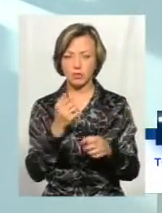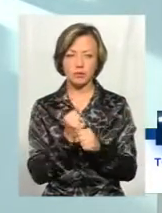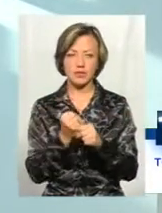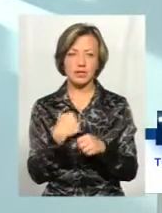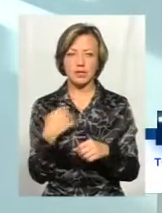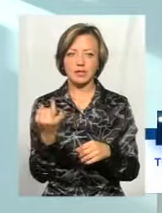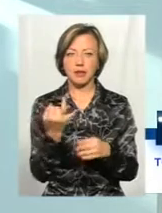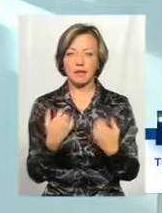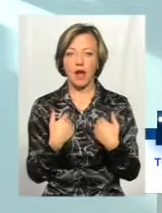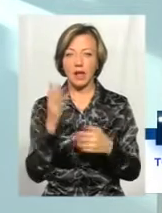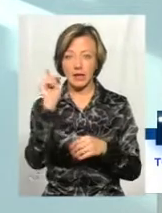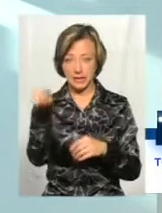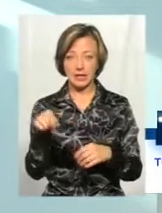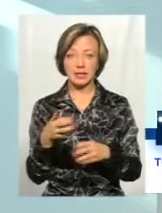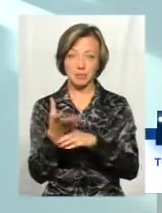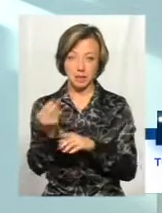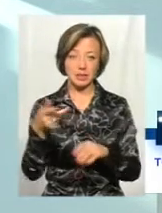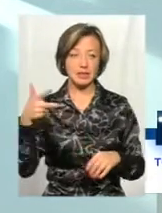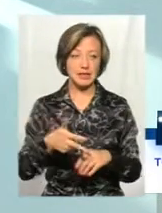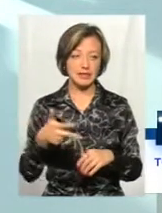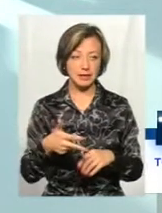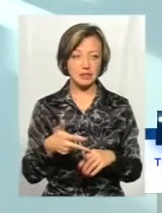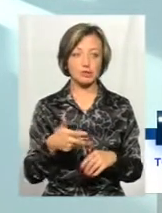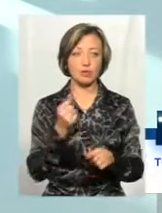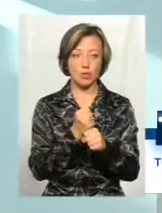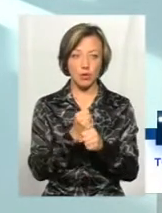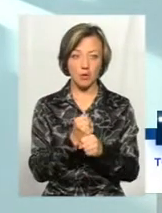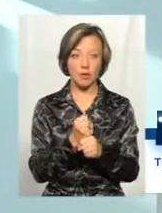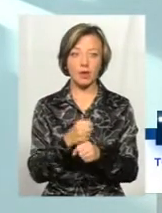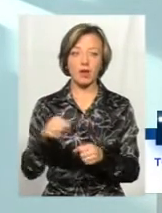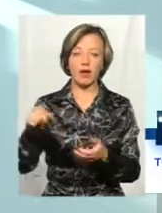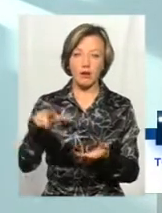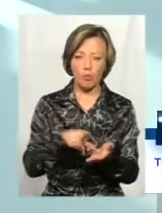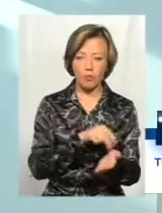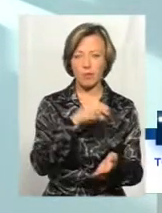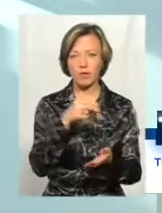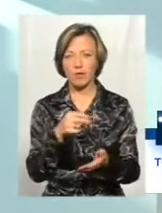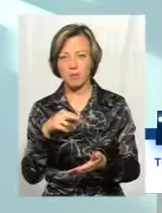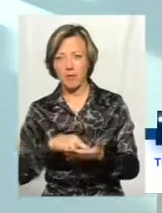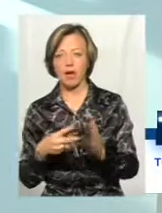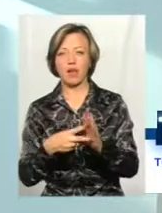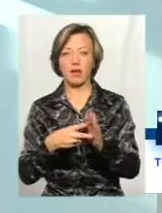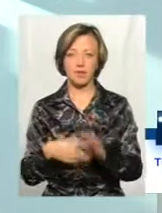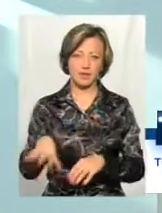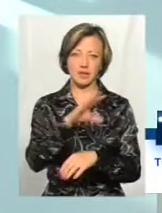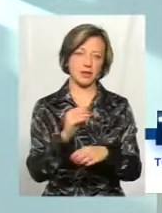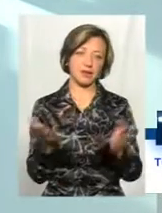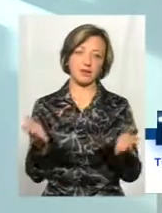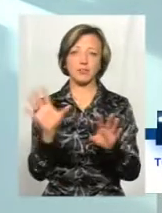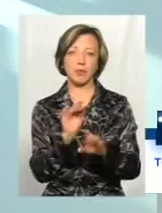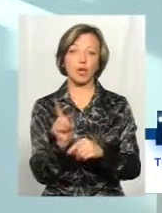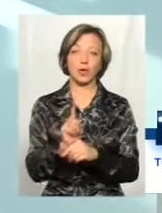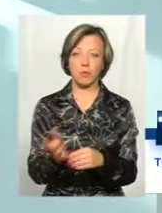це не цікаво нам. А ти йди туди, заплати 3000, так. Тобі зроблять викопіювання, тобі зроблять план, тобі зроблять все, ну і тоді все